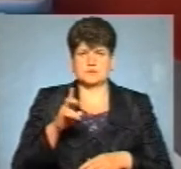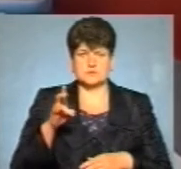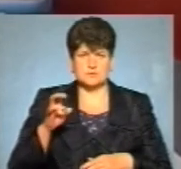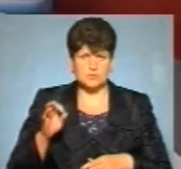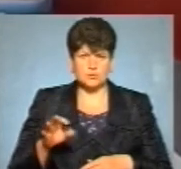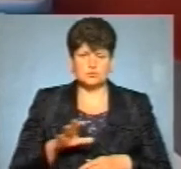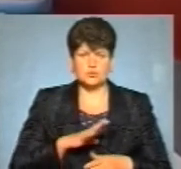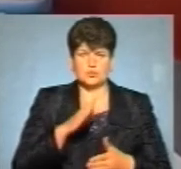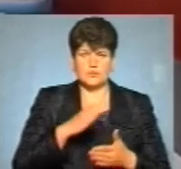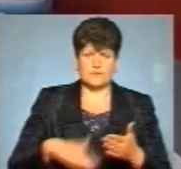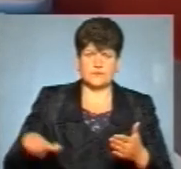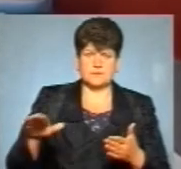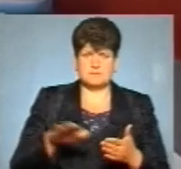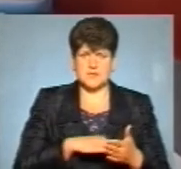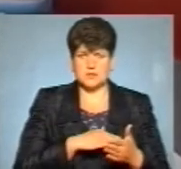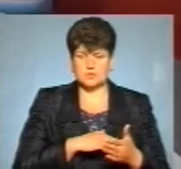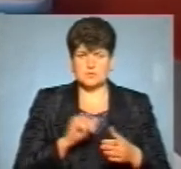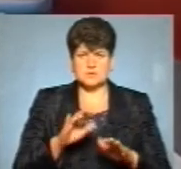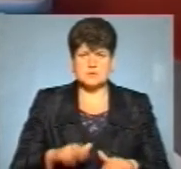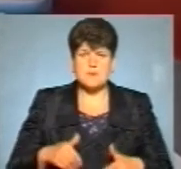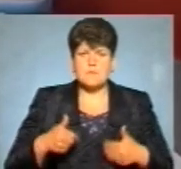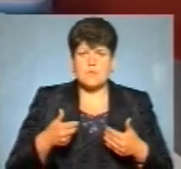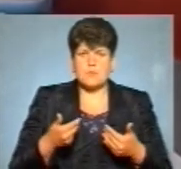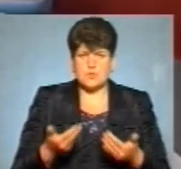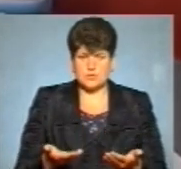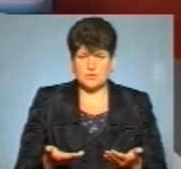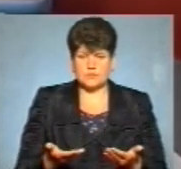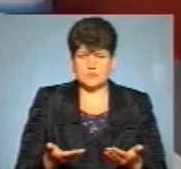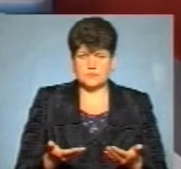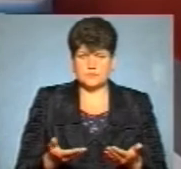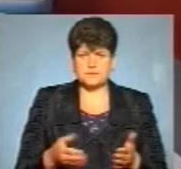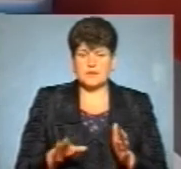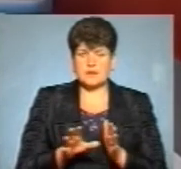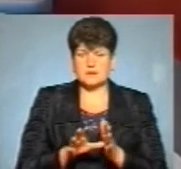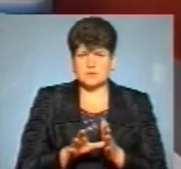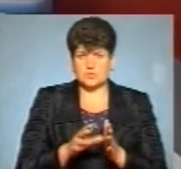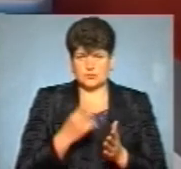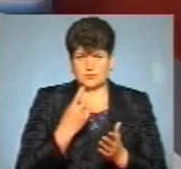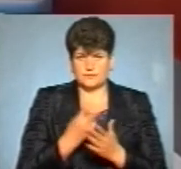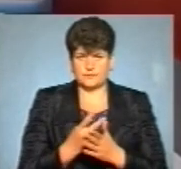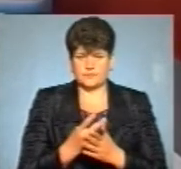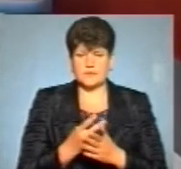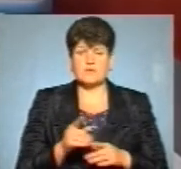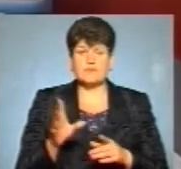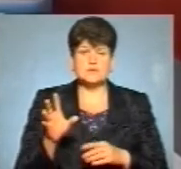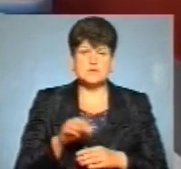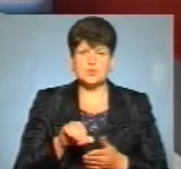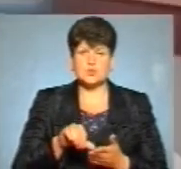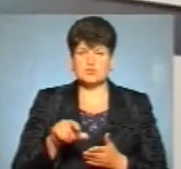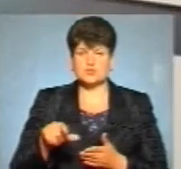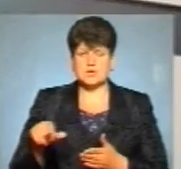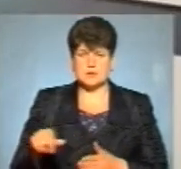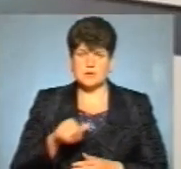оцінювання було відмінено і запропоновано варіант саме в електронному вигляді. Тобто усі учасники